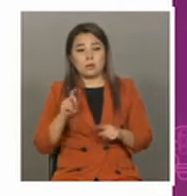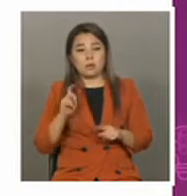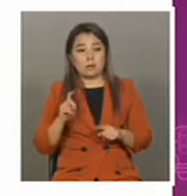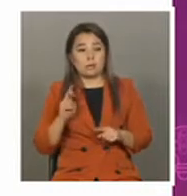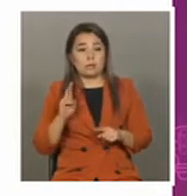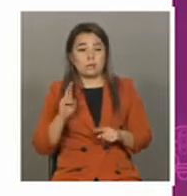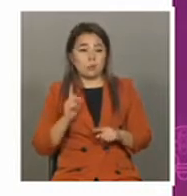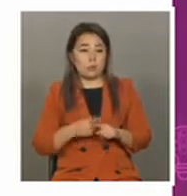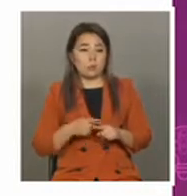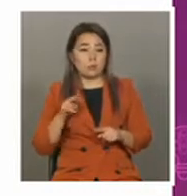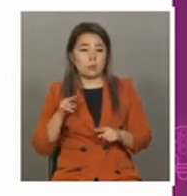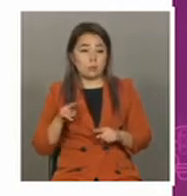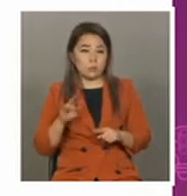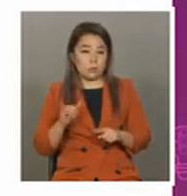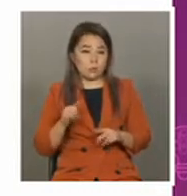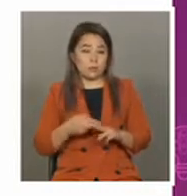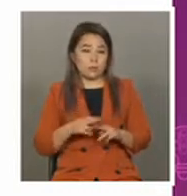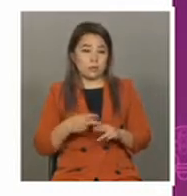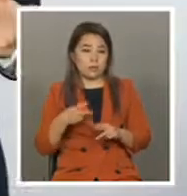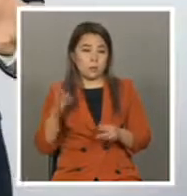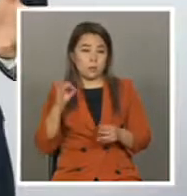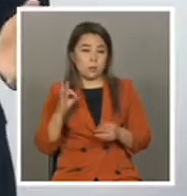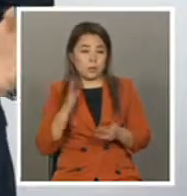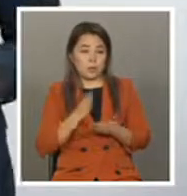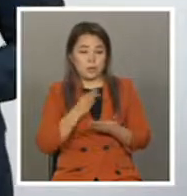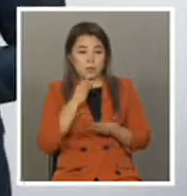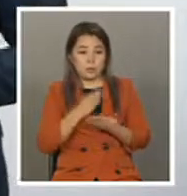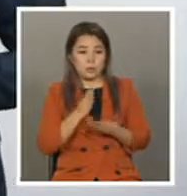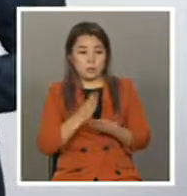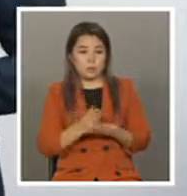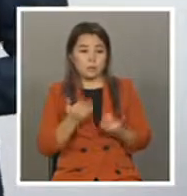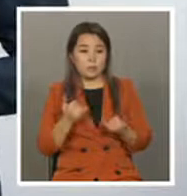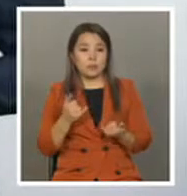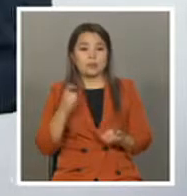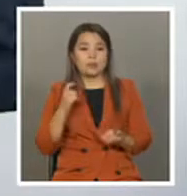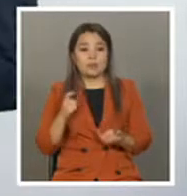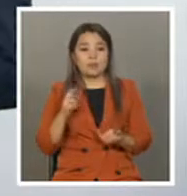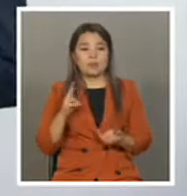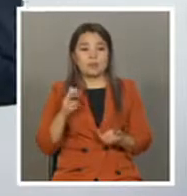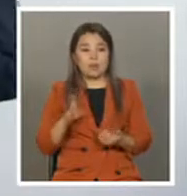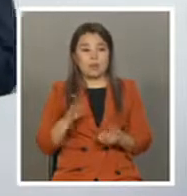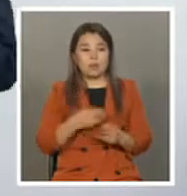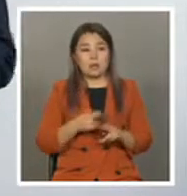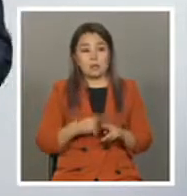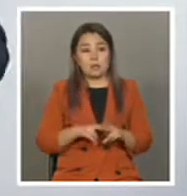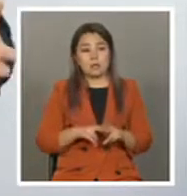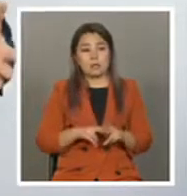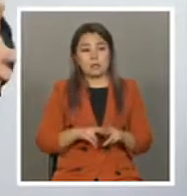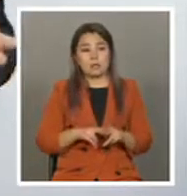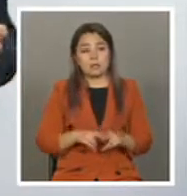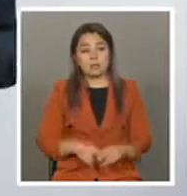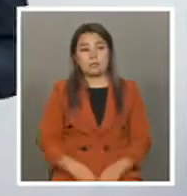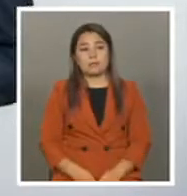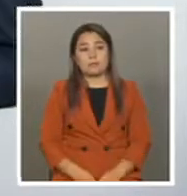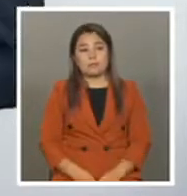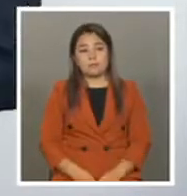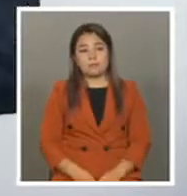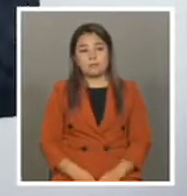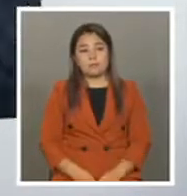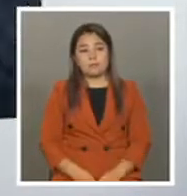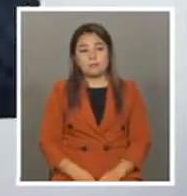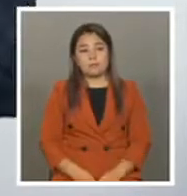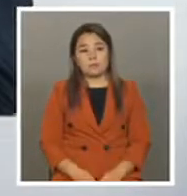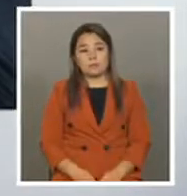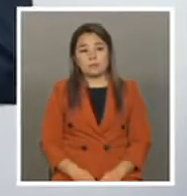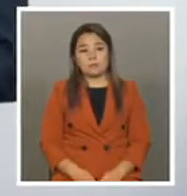квадрат теңдеуінің түбірлері болады. X квадрат қосылған px қосылған q тең 0 келтірілген